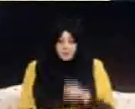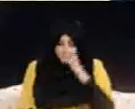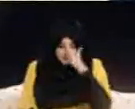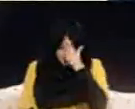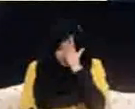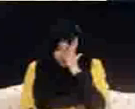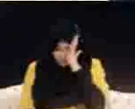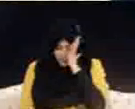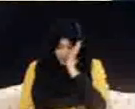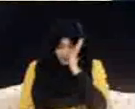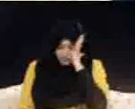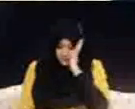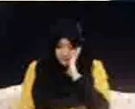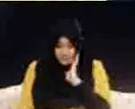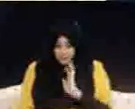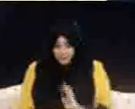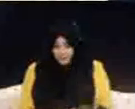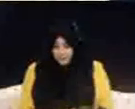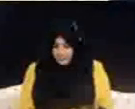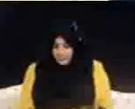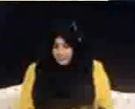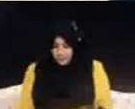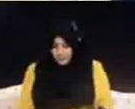المتصل فوزي من ولاية بسة.